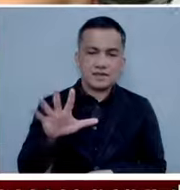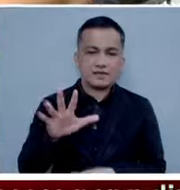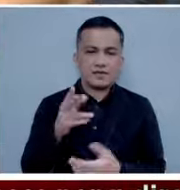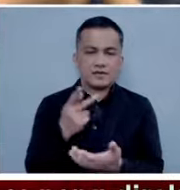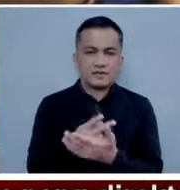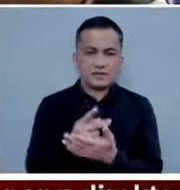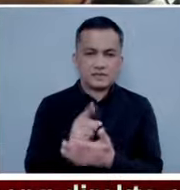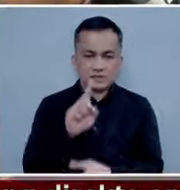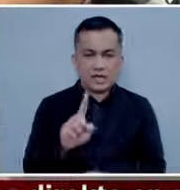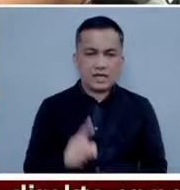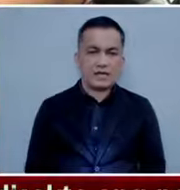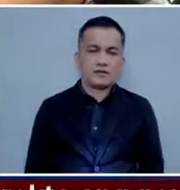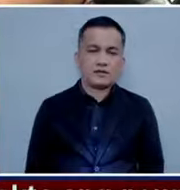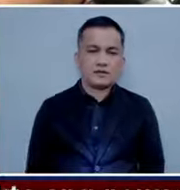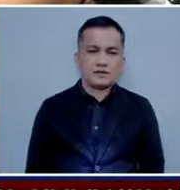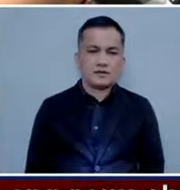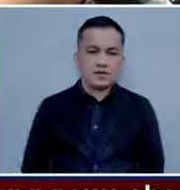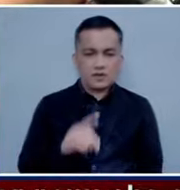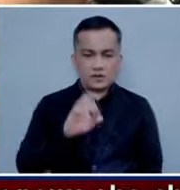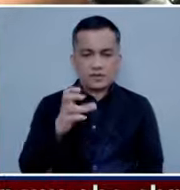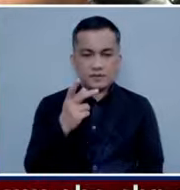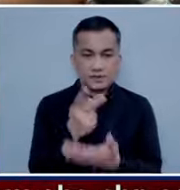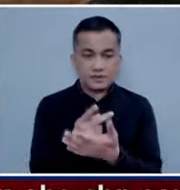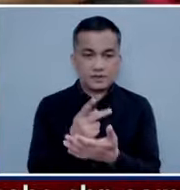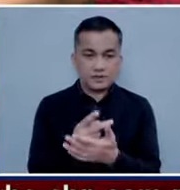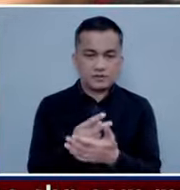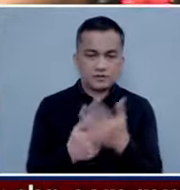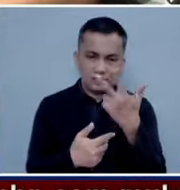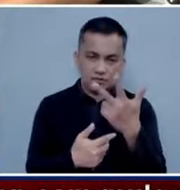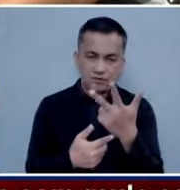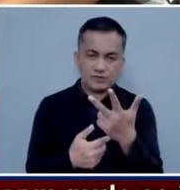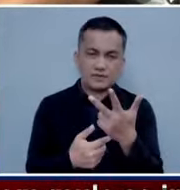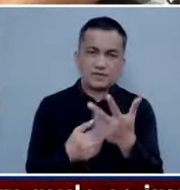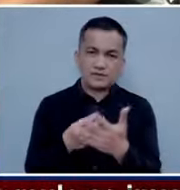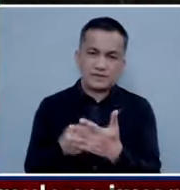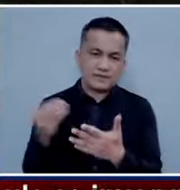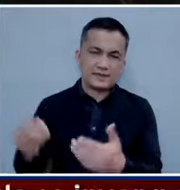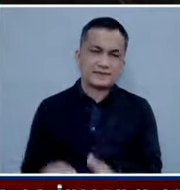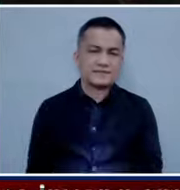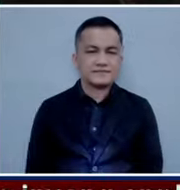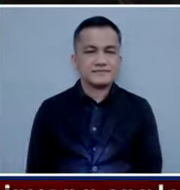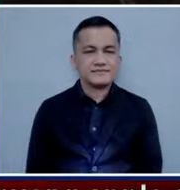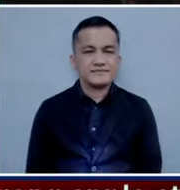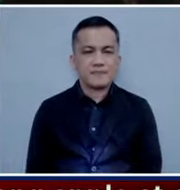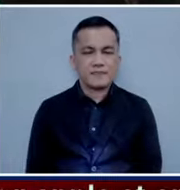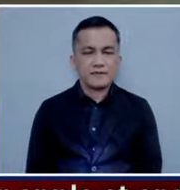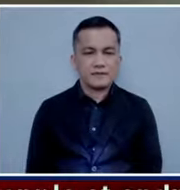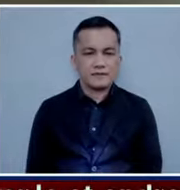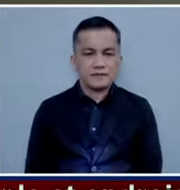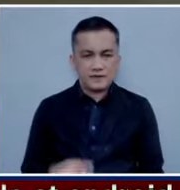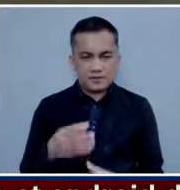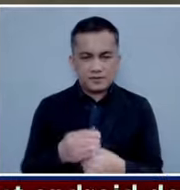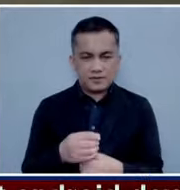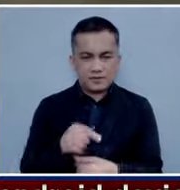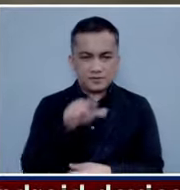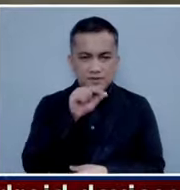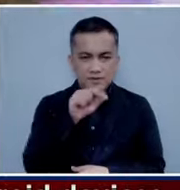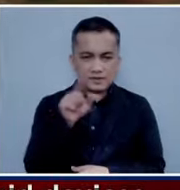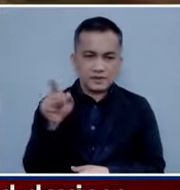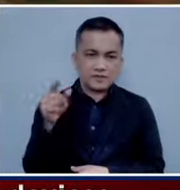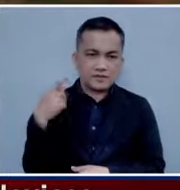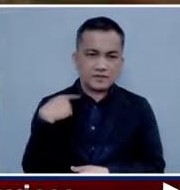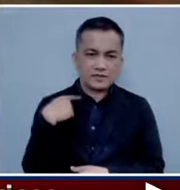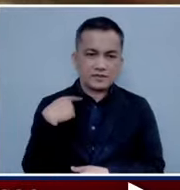kada isa. Pero 100 pesos lamang iyan kung tatlo ang inyong bibilihin. Bukod sa bibe, mayroon na ring